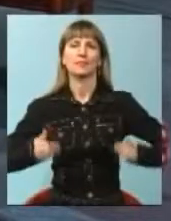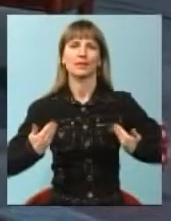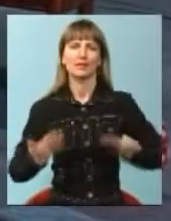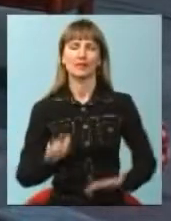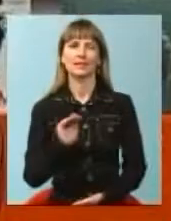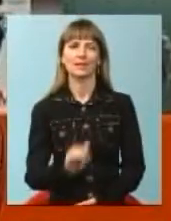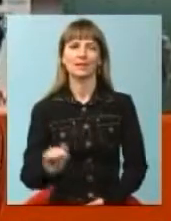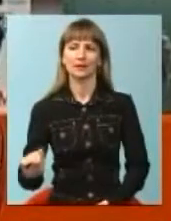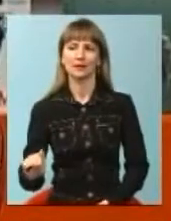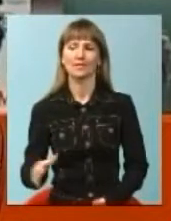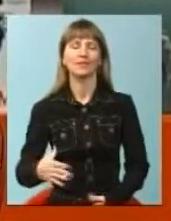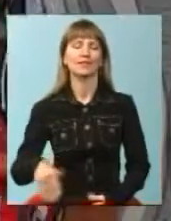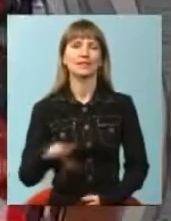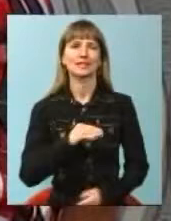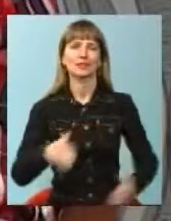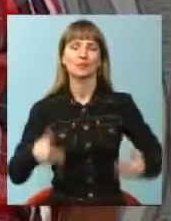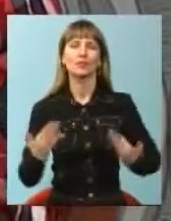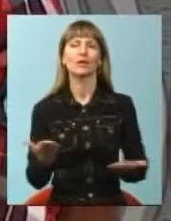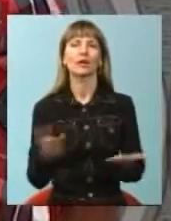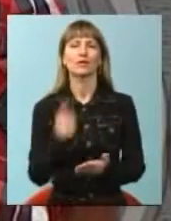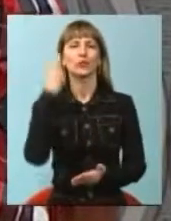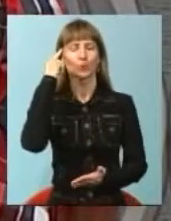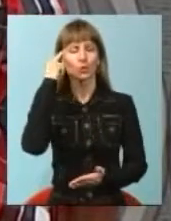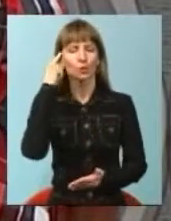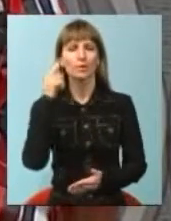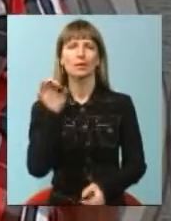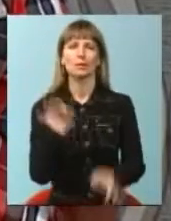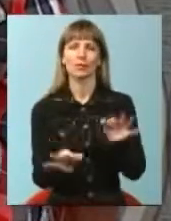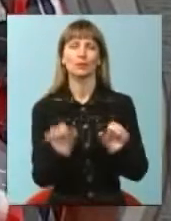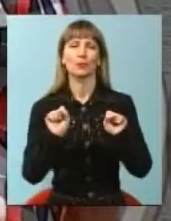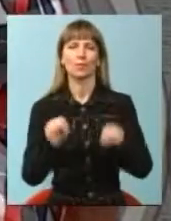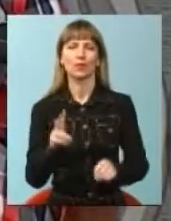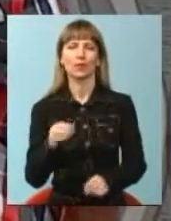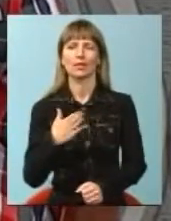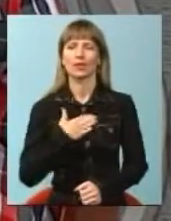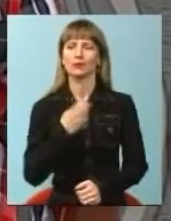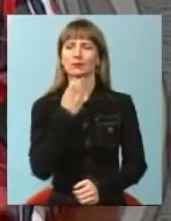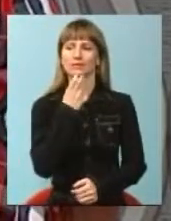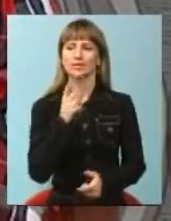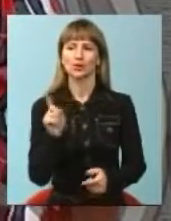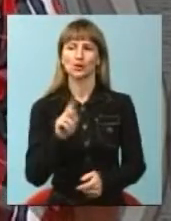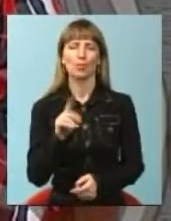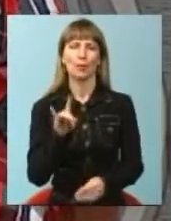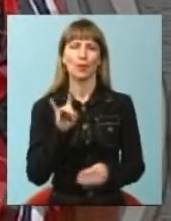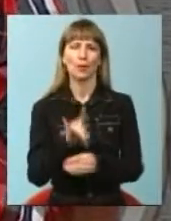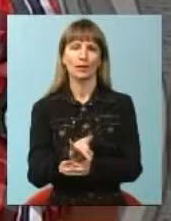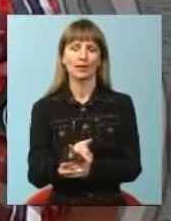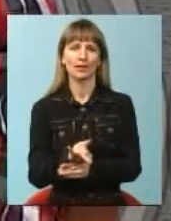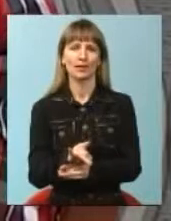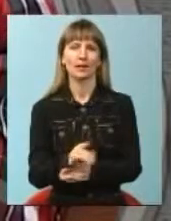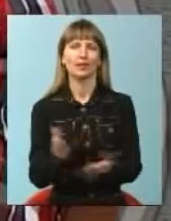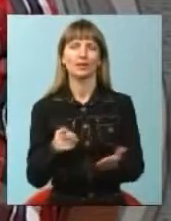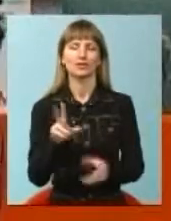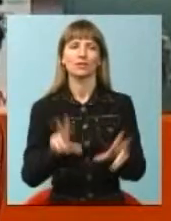Привіт, дітлахи! Всім привіт! Як ви гадаєте, а чи природа може над нами глузувати або і взагалі обманювати? От як